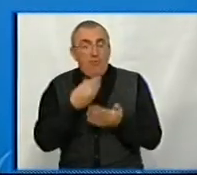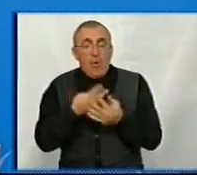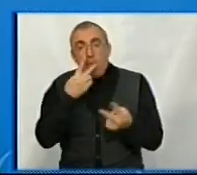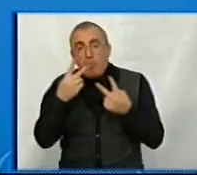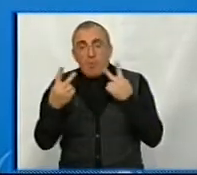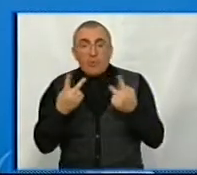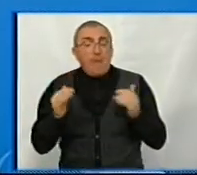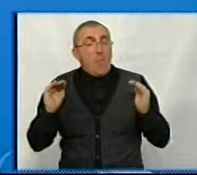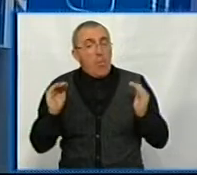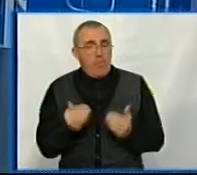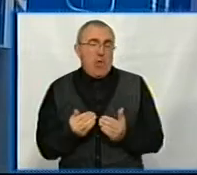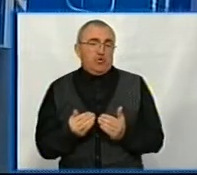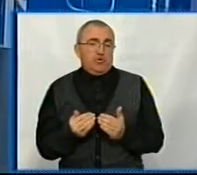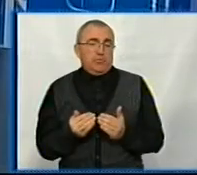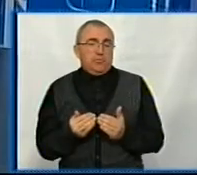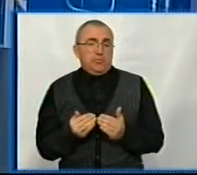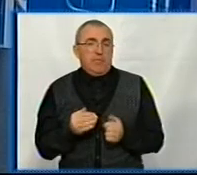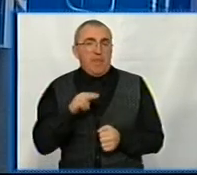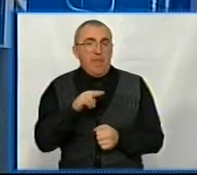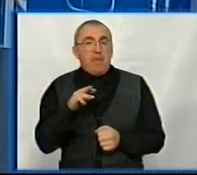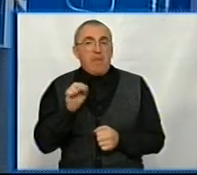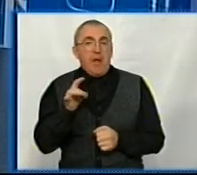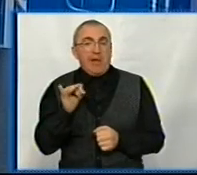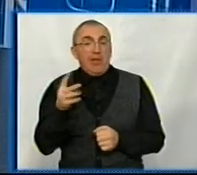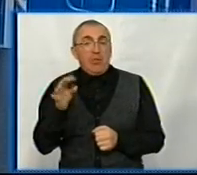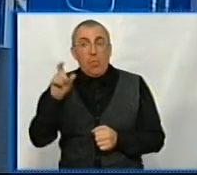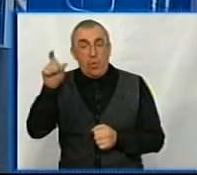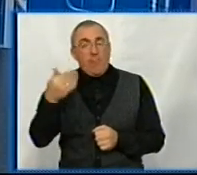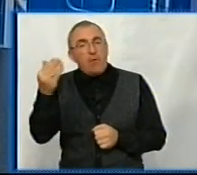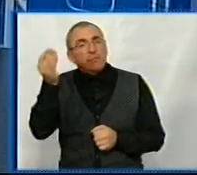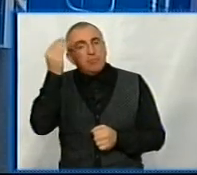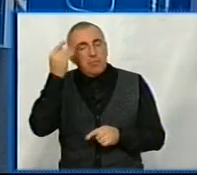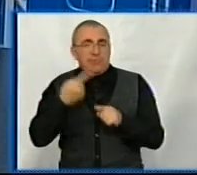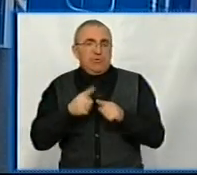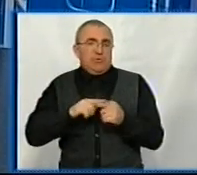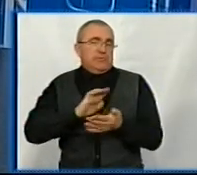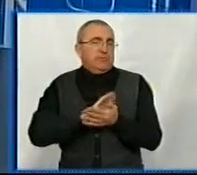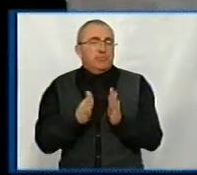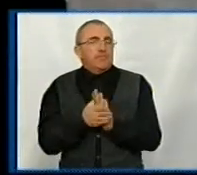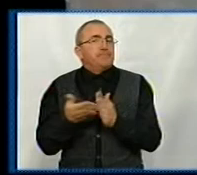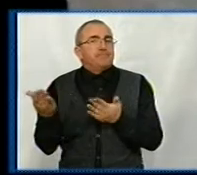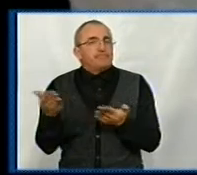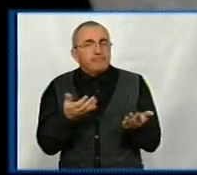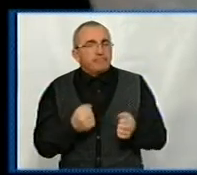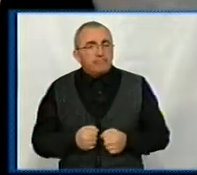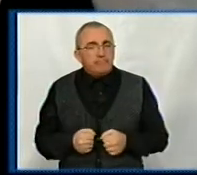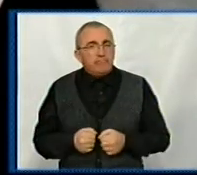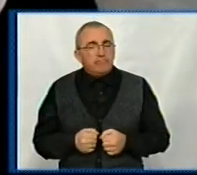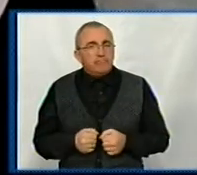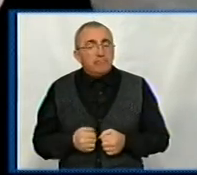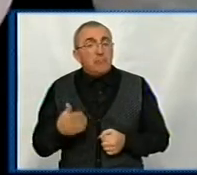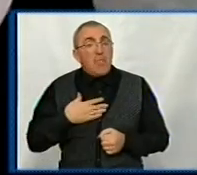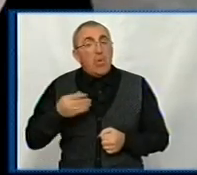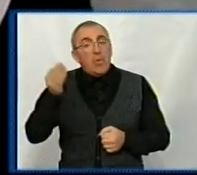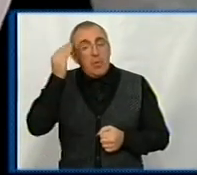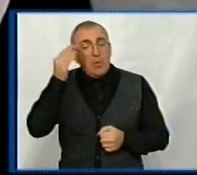треба обмежити. Пані Марино, ваша думка щодо цієї ситуації? Ну, моя